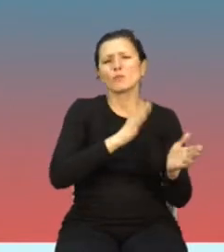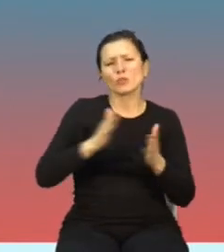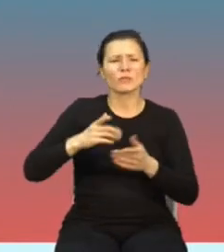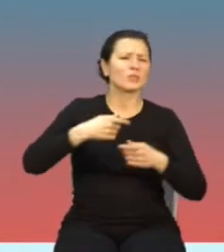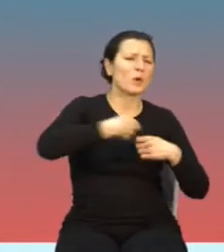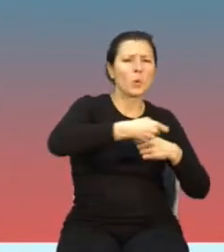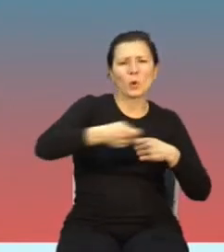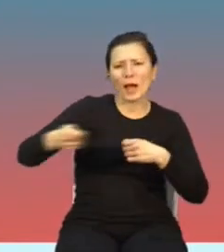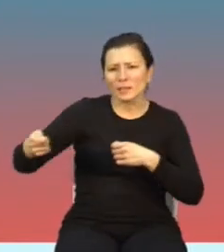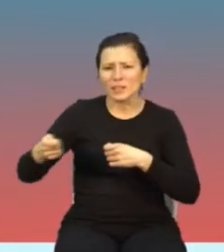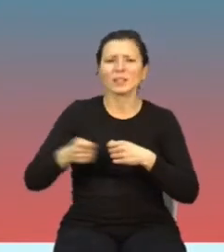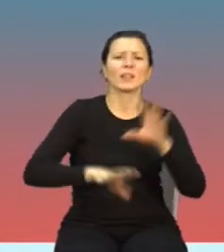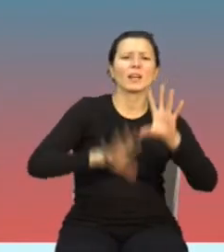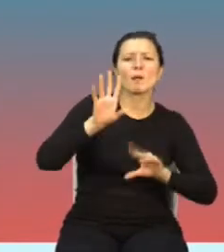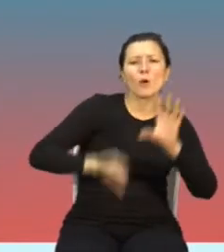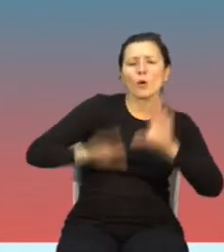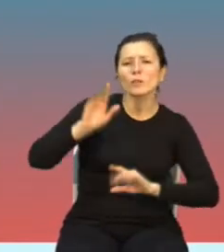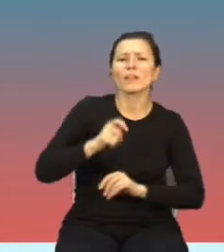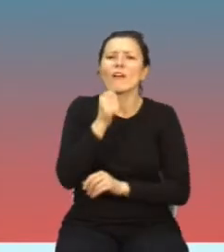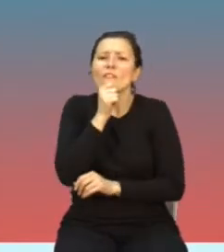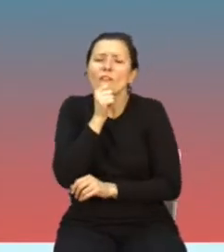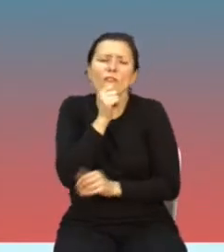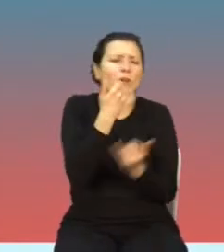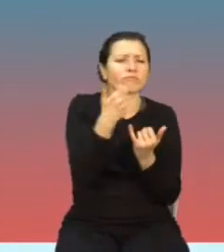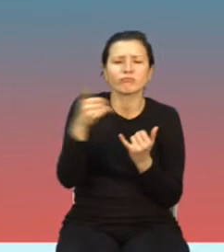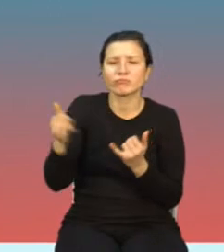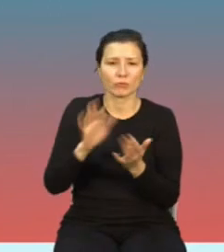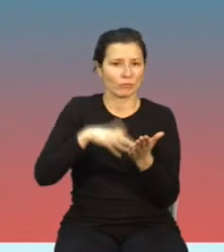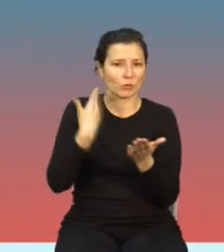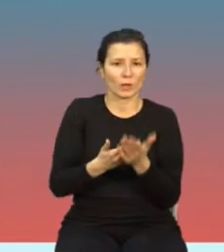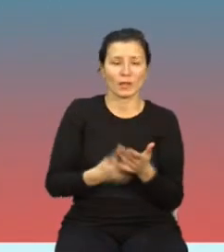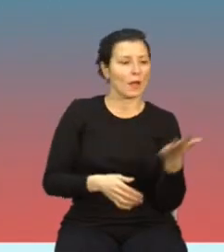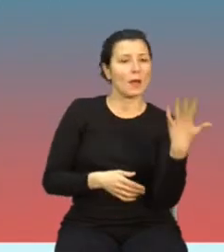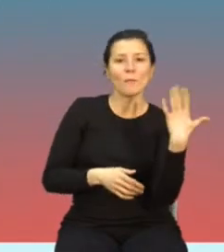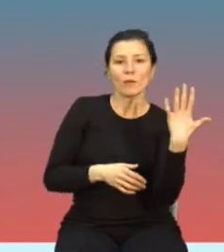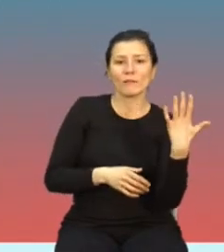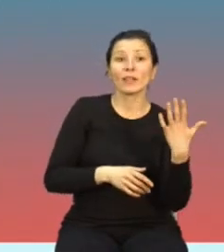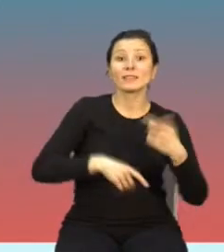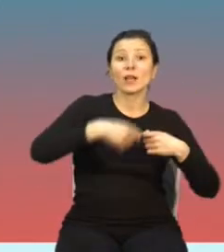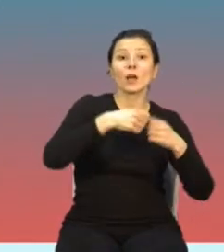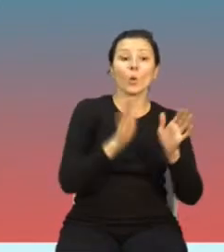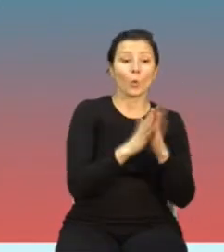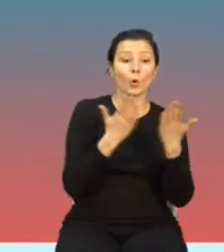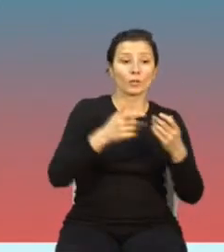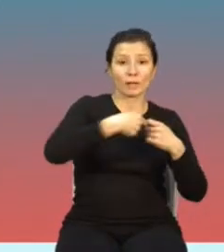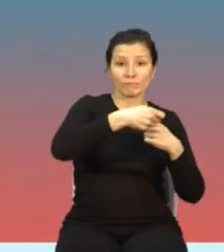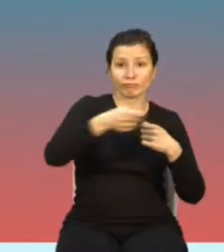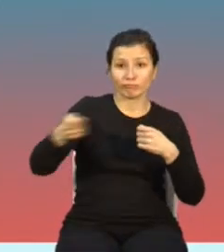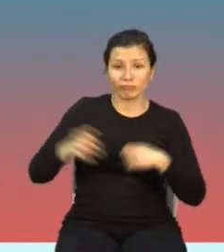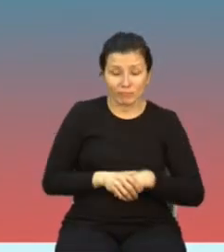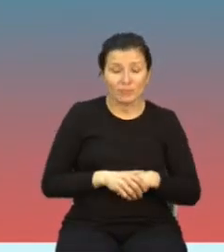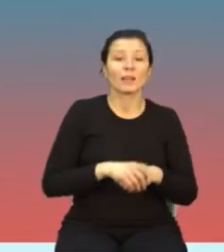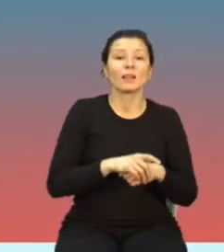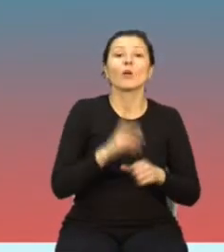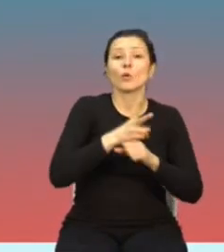plakatów, podcastów. I na przykład tutaj widzimy kilka przykładów. Po lewej widzimy ulotkę. Ta ulotka jest dostępna na naszej stronie